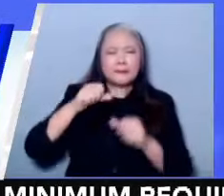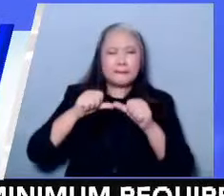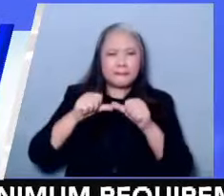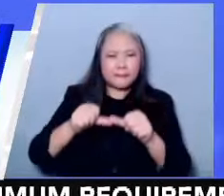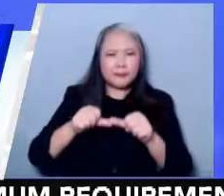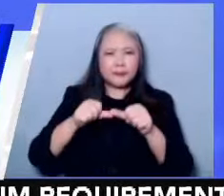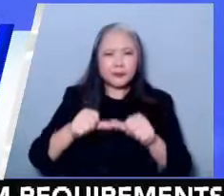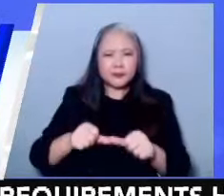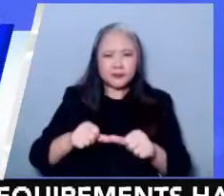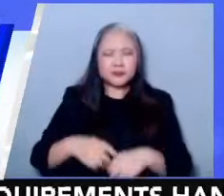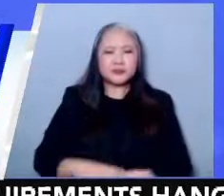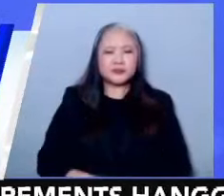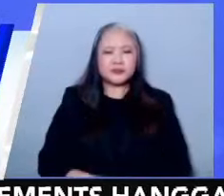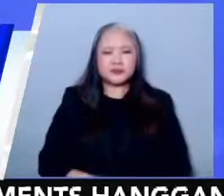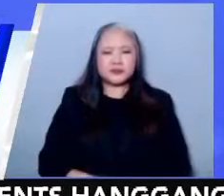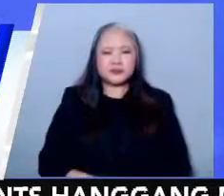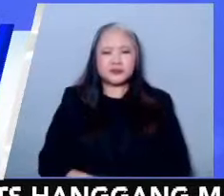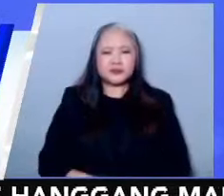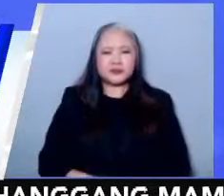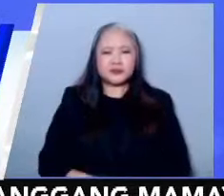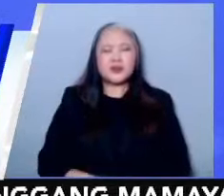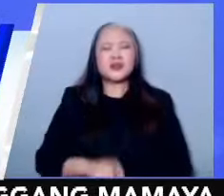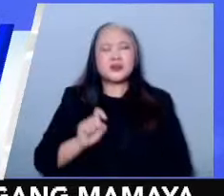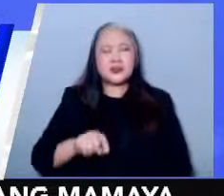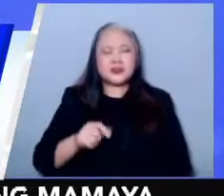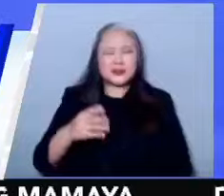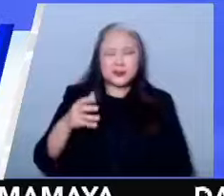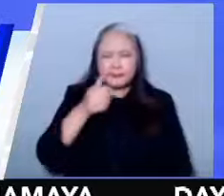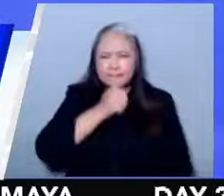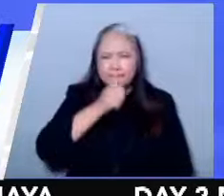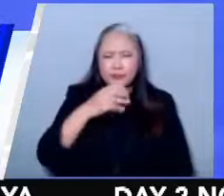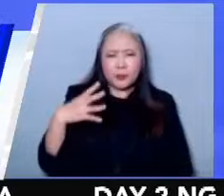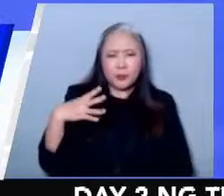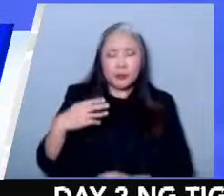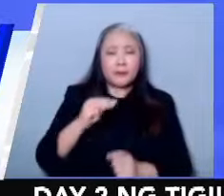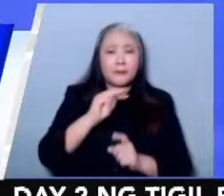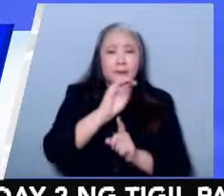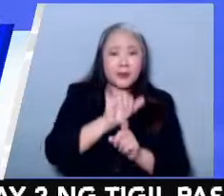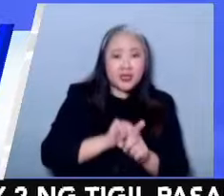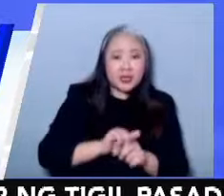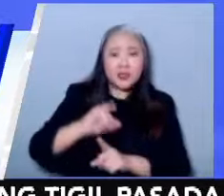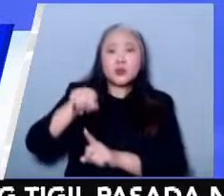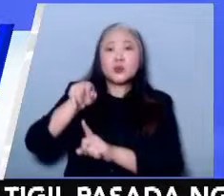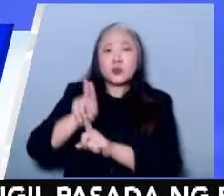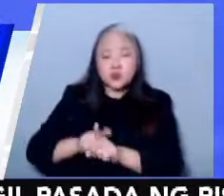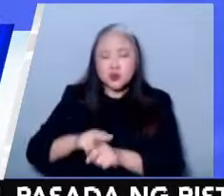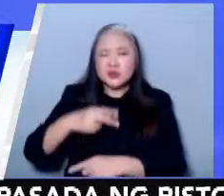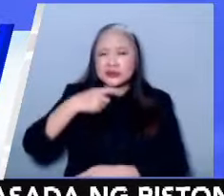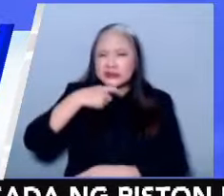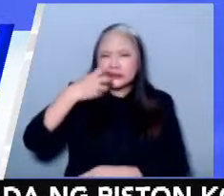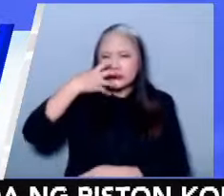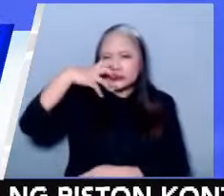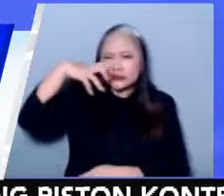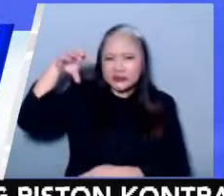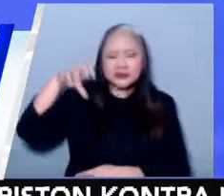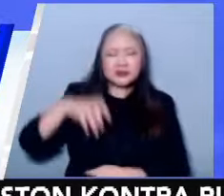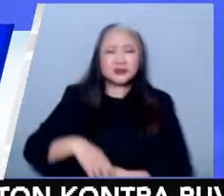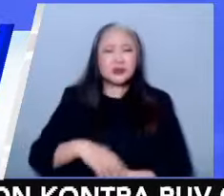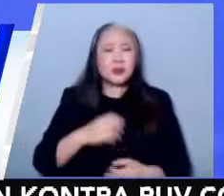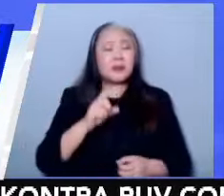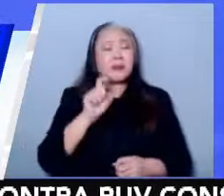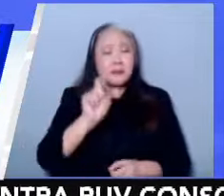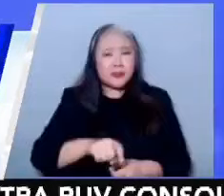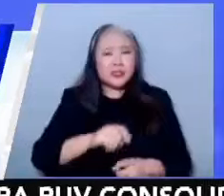kailangan malagpasan. No? Itong May at June. Kaya kahit sapat pa yung ating tubig, magpa-practice na tayo